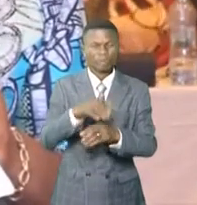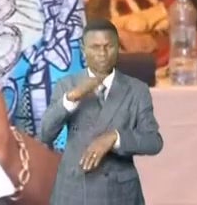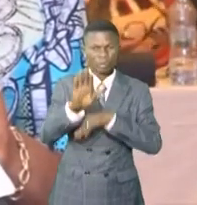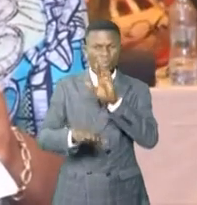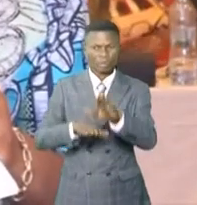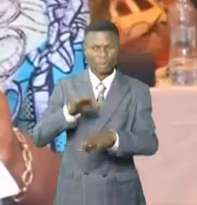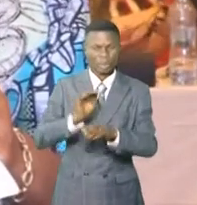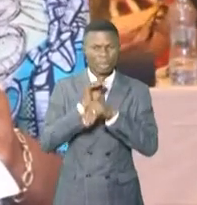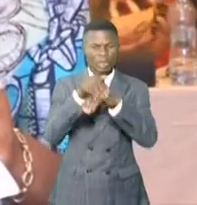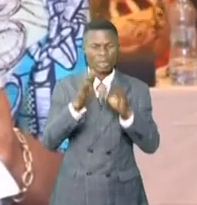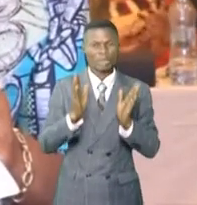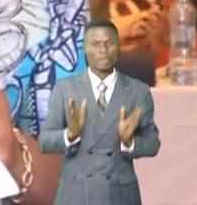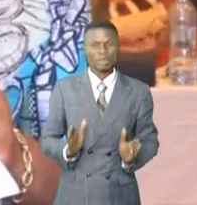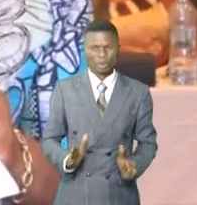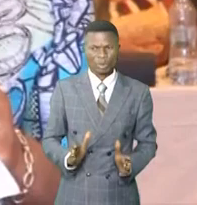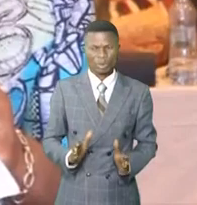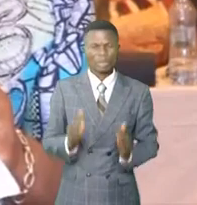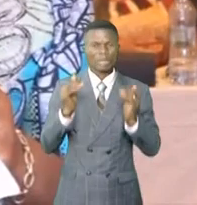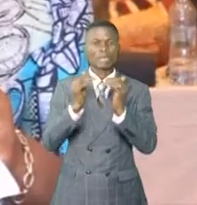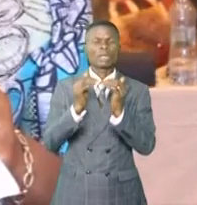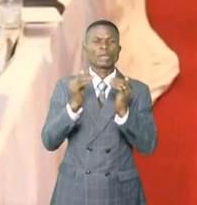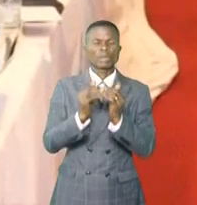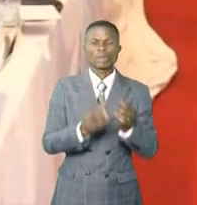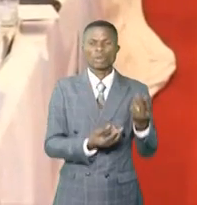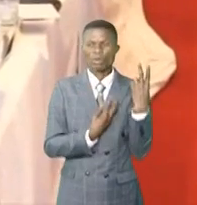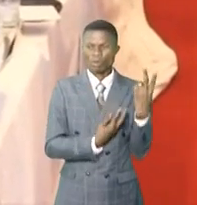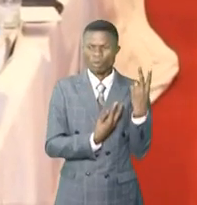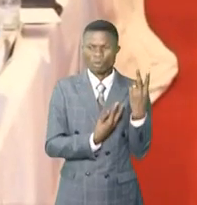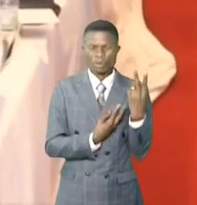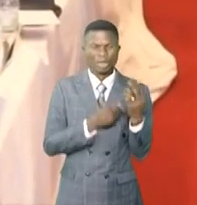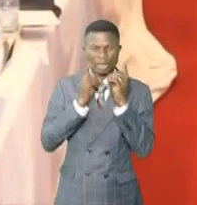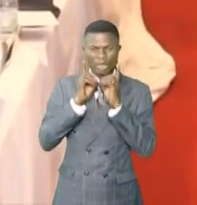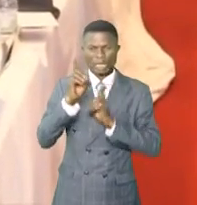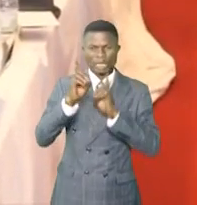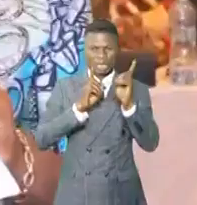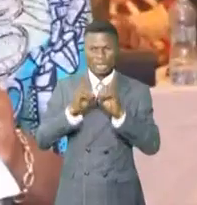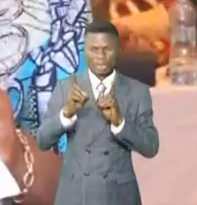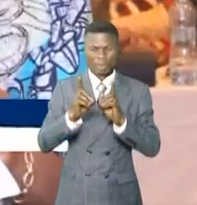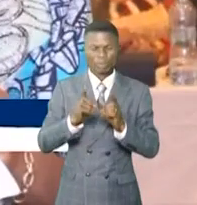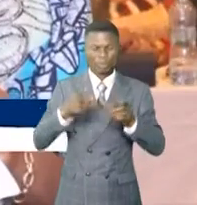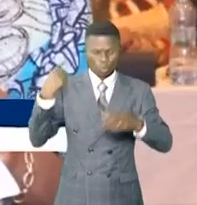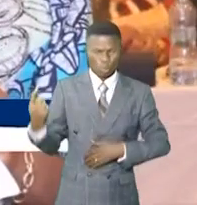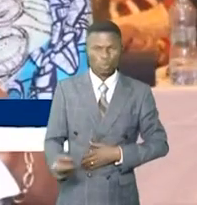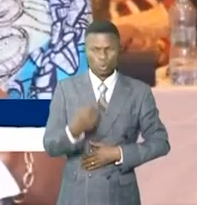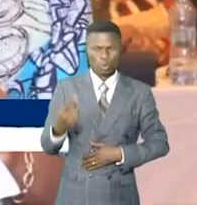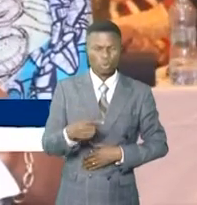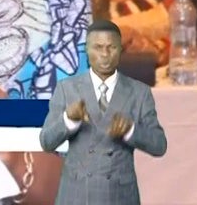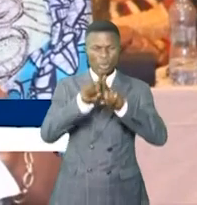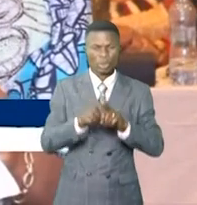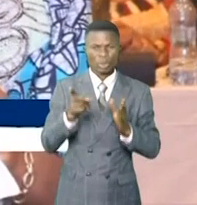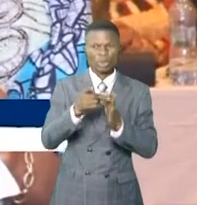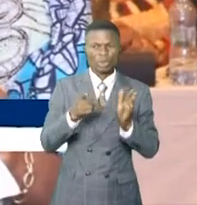processus participatif conformément aux valeurs de dialogue permanent et aux principes